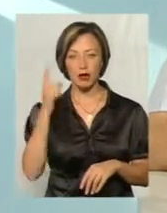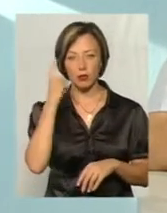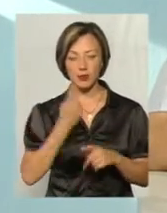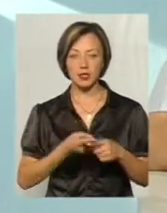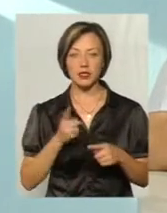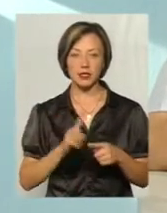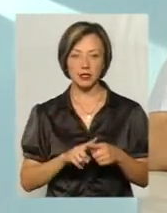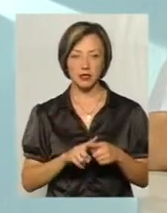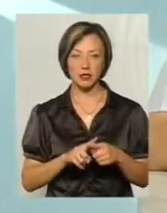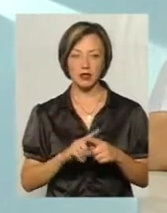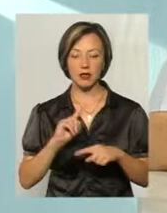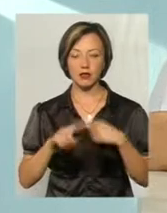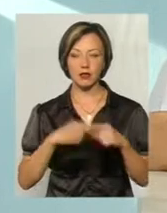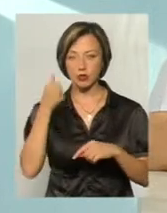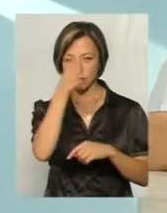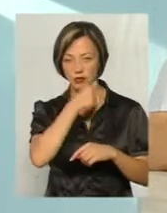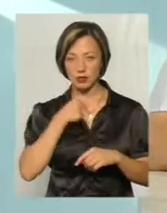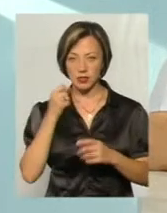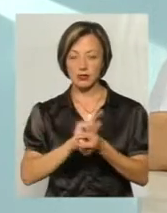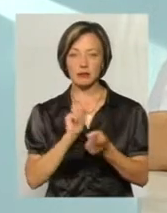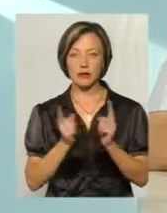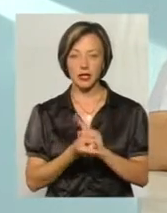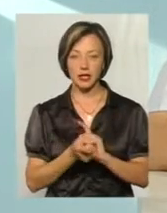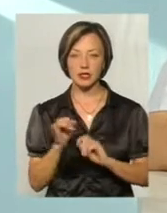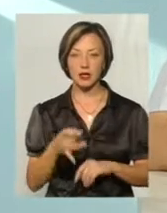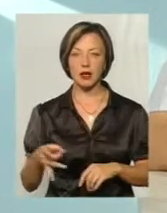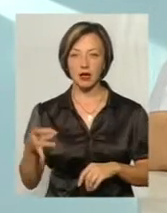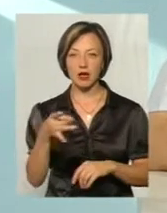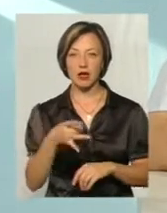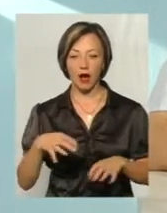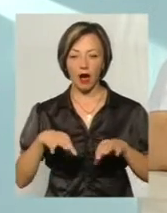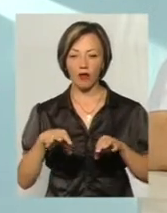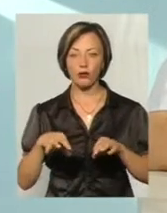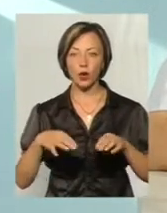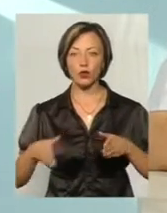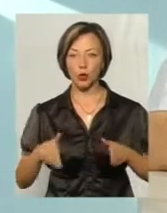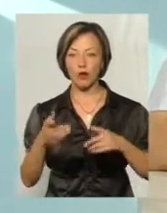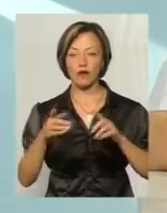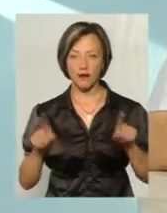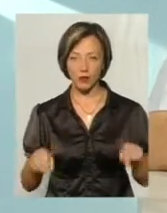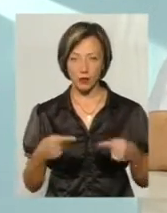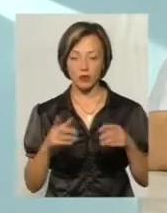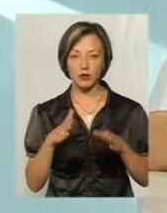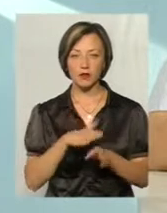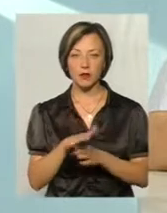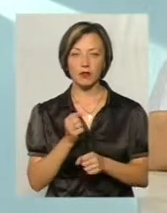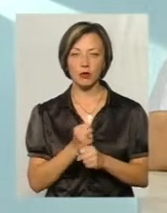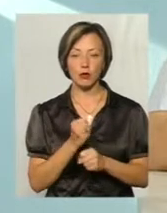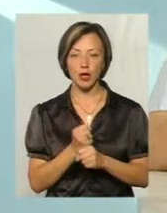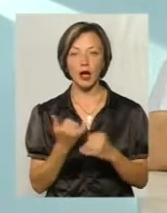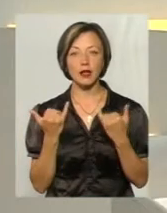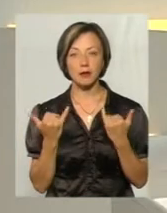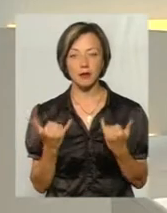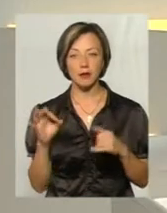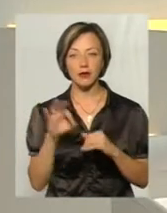це десь на слідуючий рік воно зміниться, і райавтодор буде відновлений і буде виконувати роботи. А тепер з